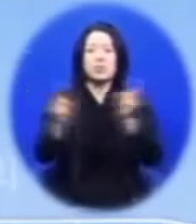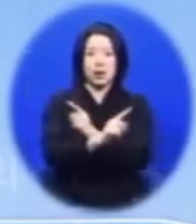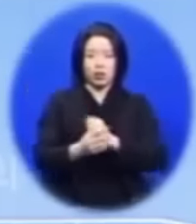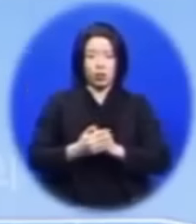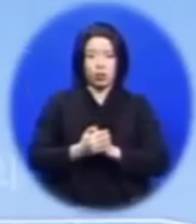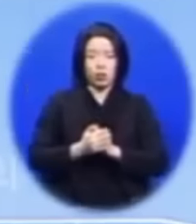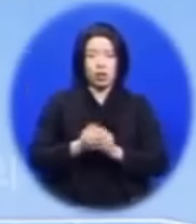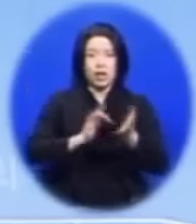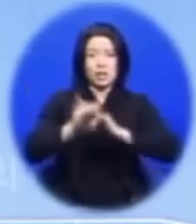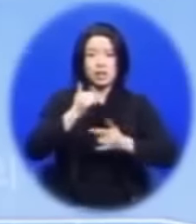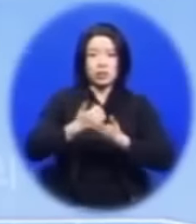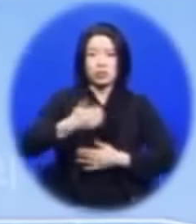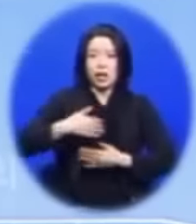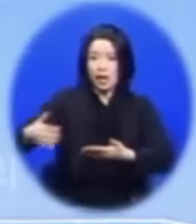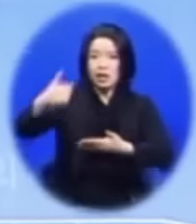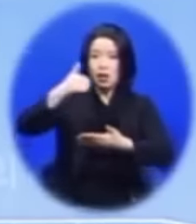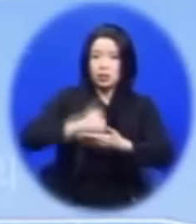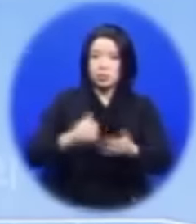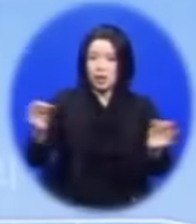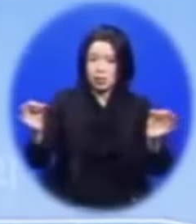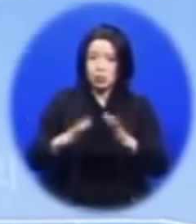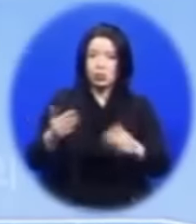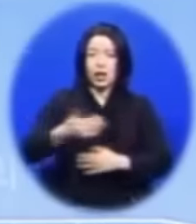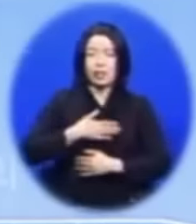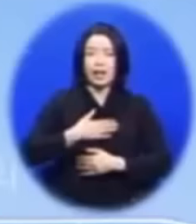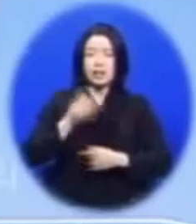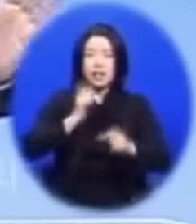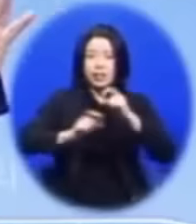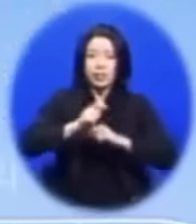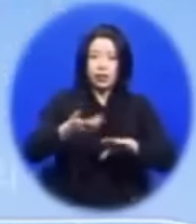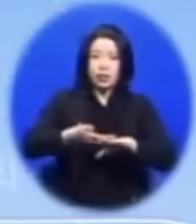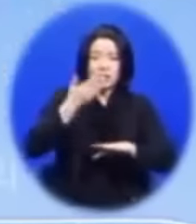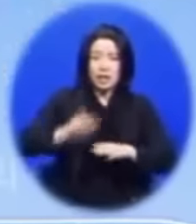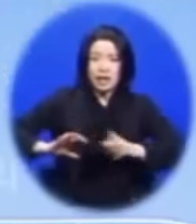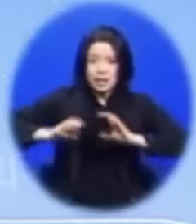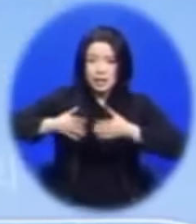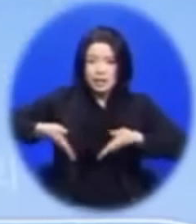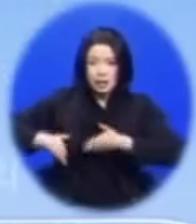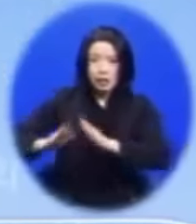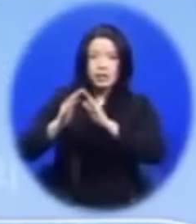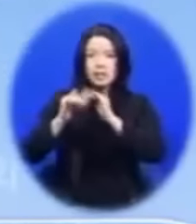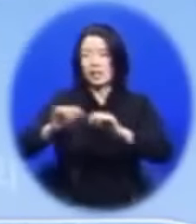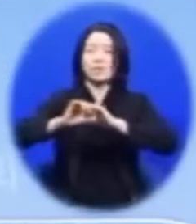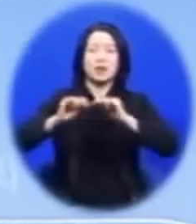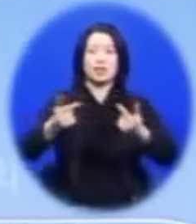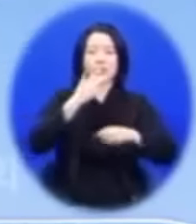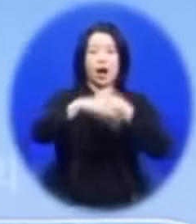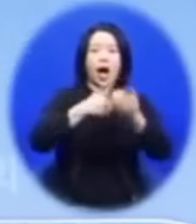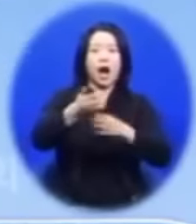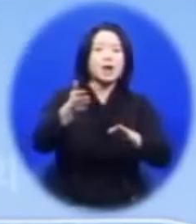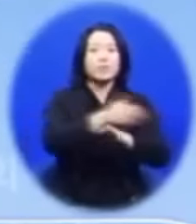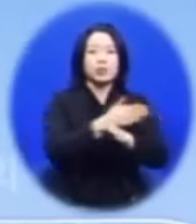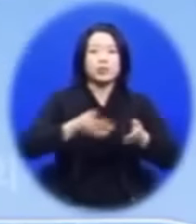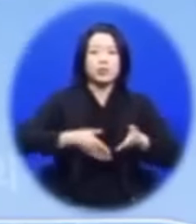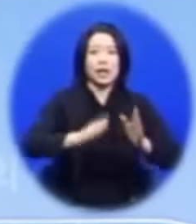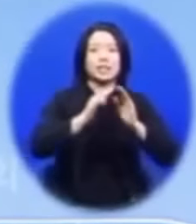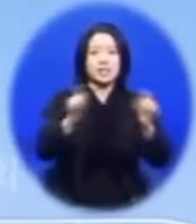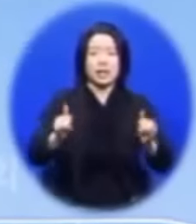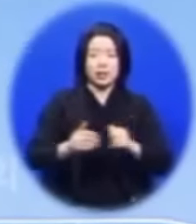예수를 내가 영접하는 순간에 나는 더 이상 세상에서 난 사람이 아니고 하나님에게서 난 사람이에요 여러분도